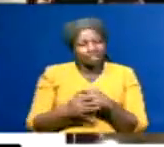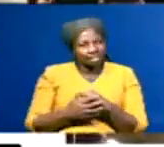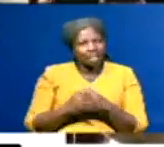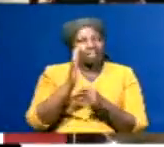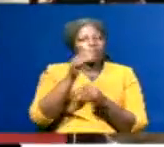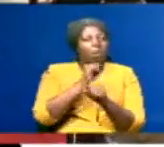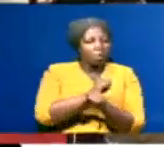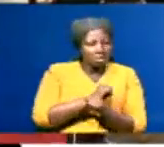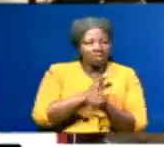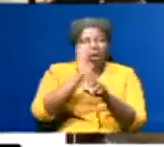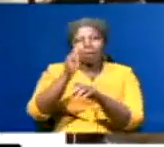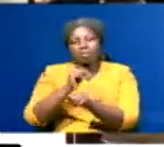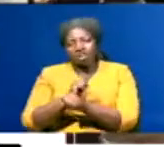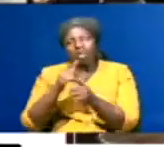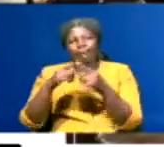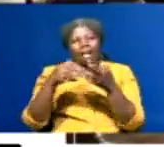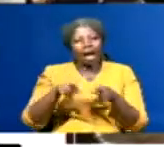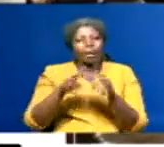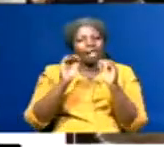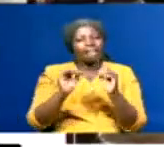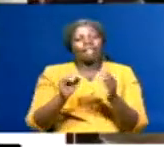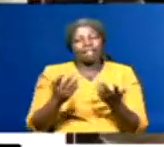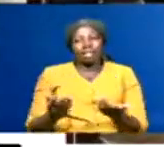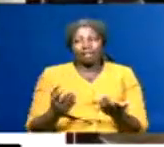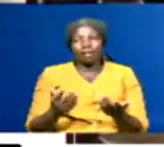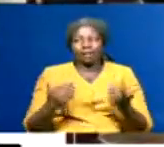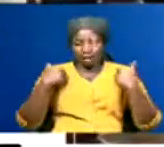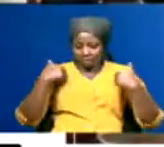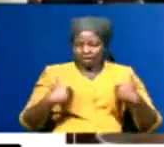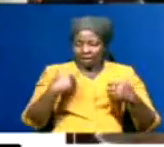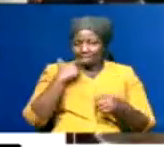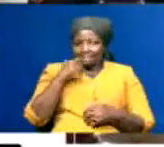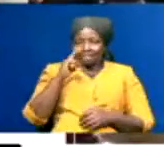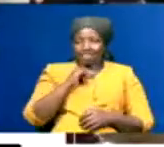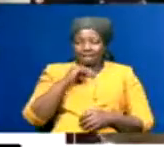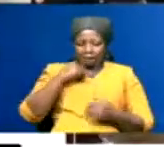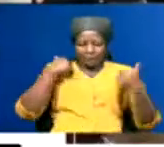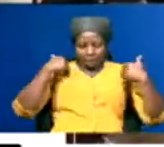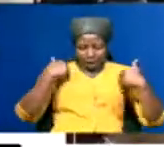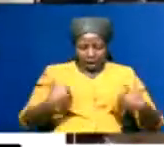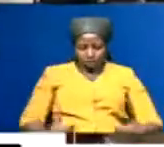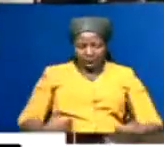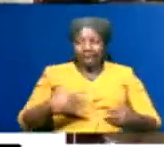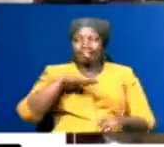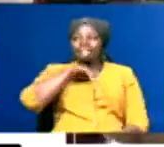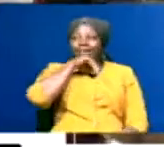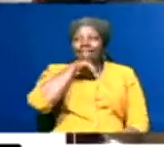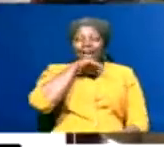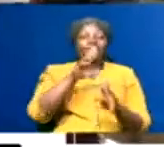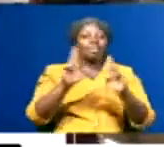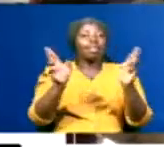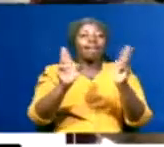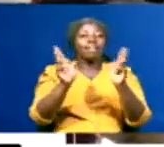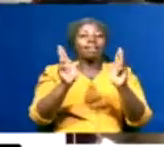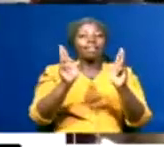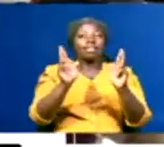itahifadhiwa lakini haifanyiki hivyo. Mimi nilisema ati mimi Raila Odinga niko tayari kwenda kuuza